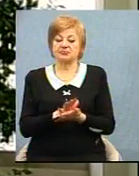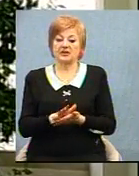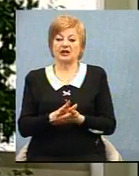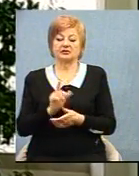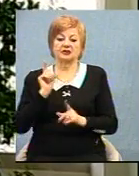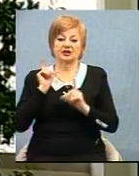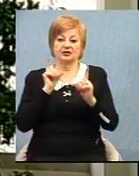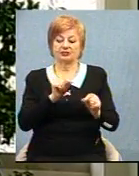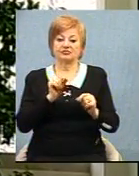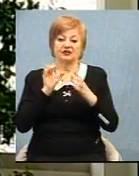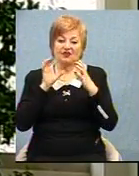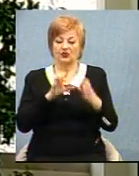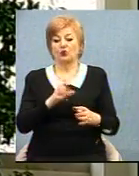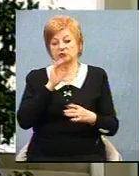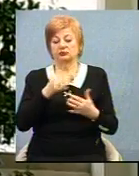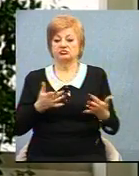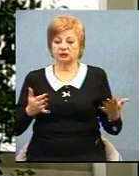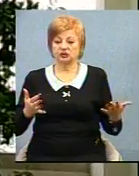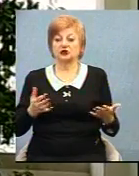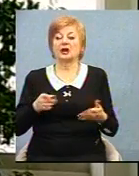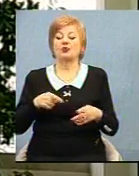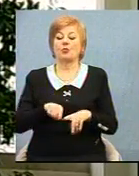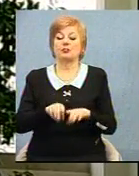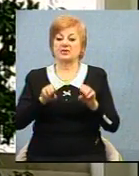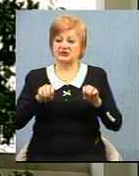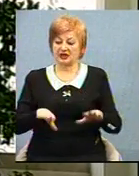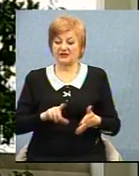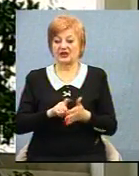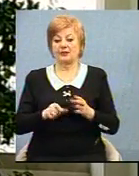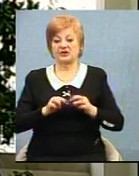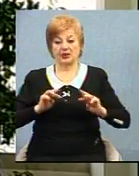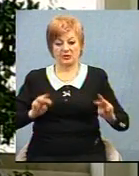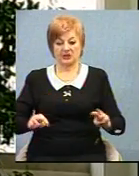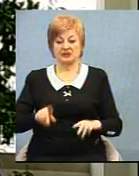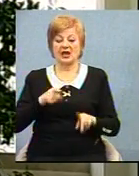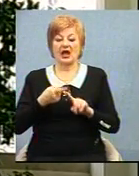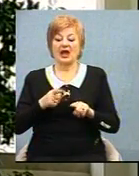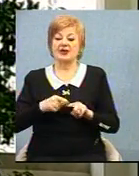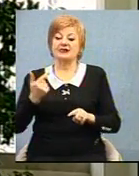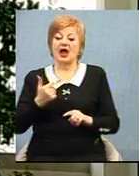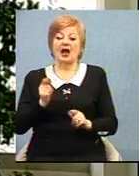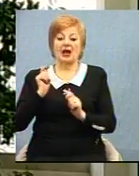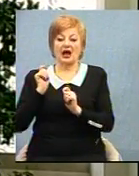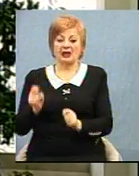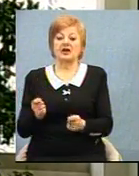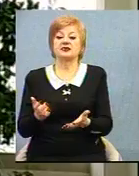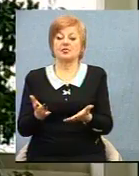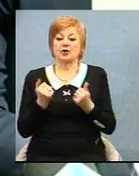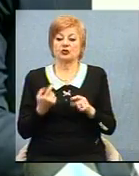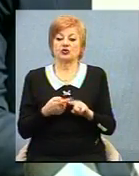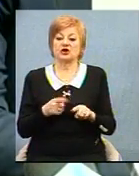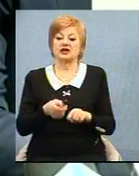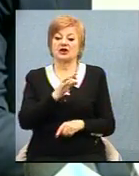нашим людям положен по закону или по постановлениям Кабинета министров, это, скажем, гарантия их получения этих